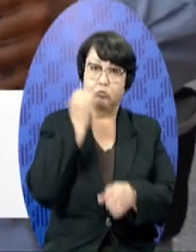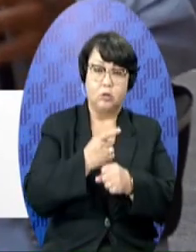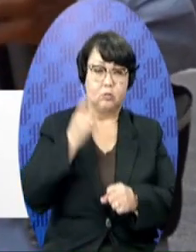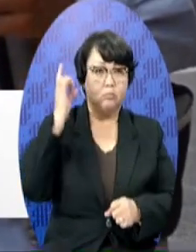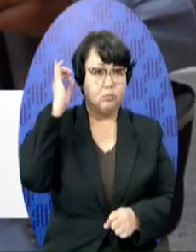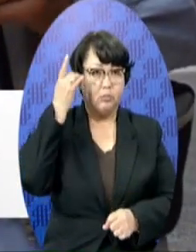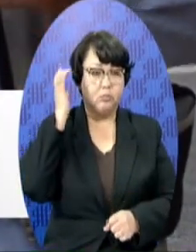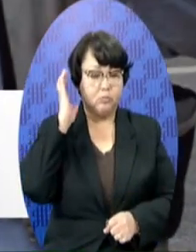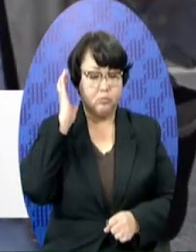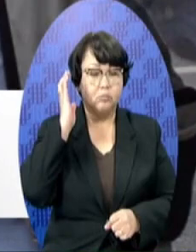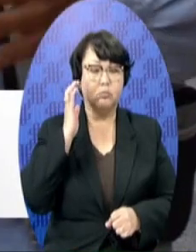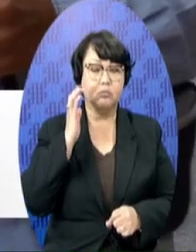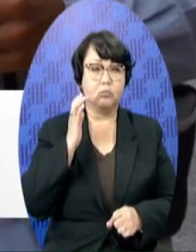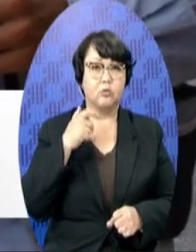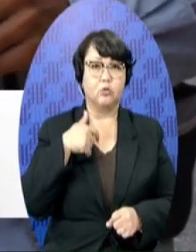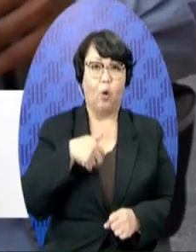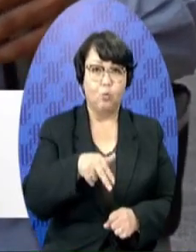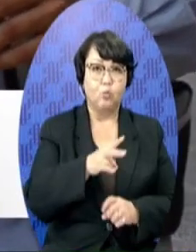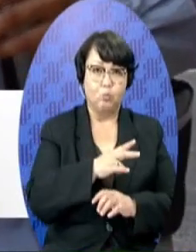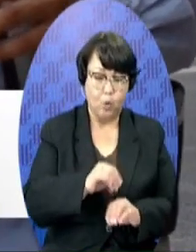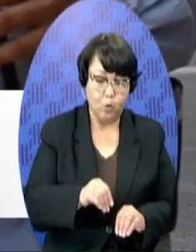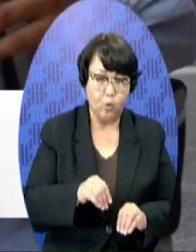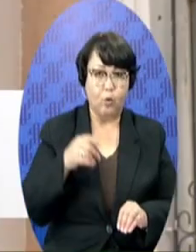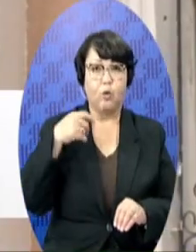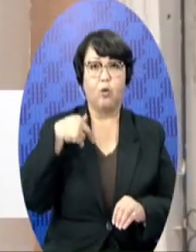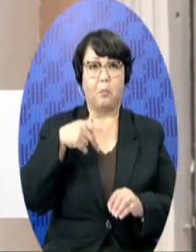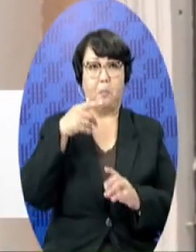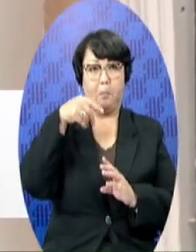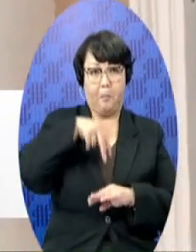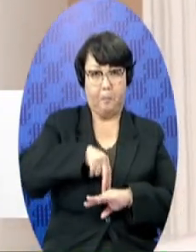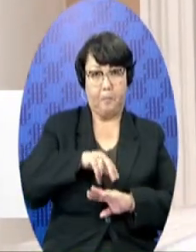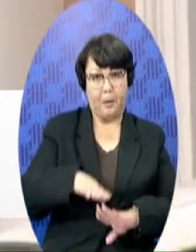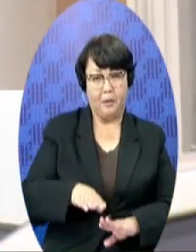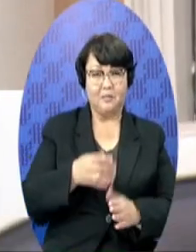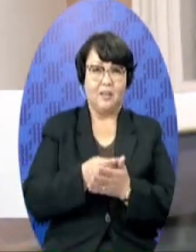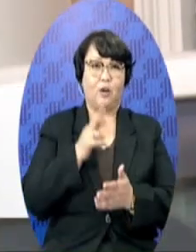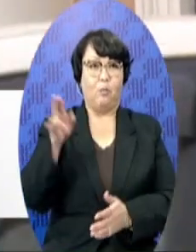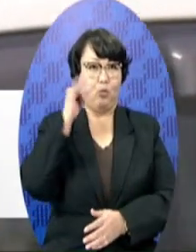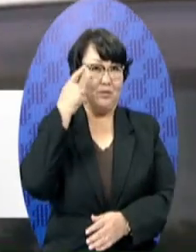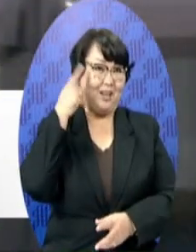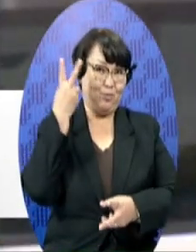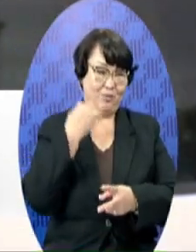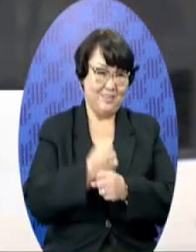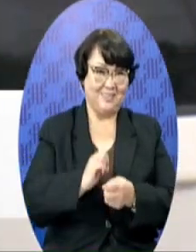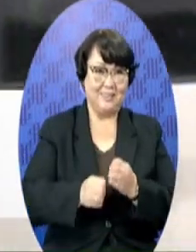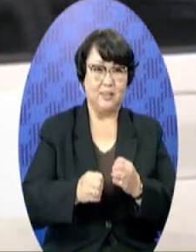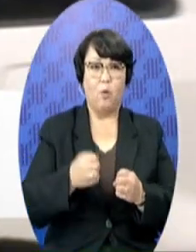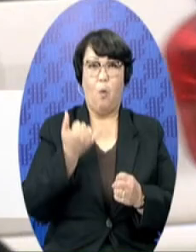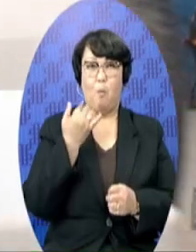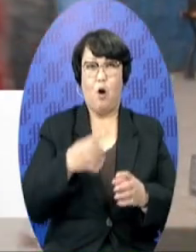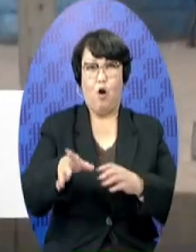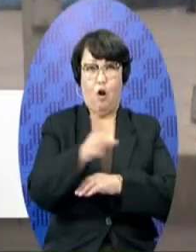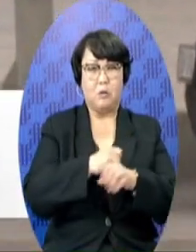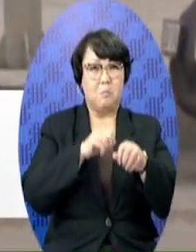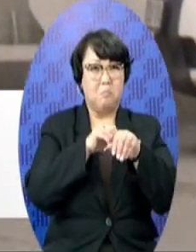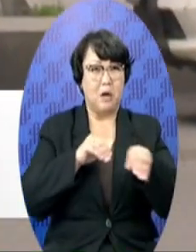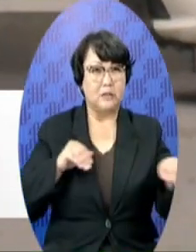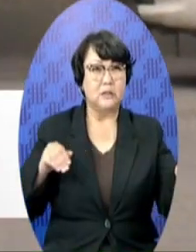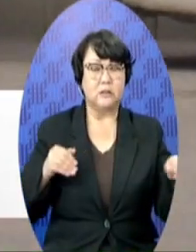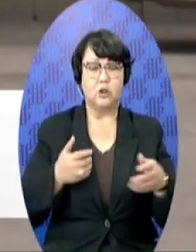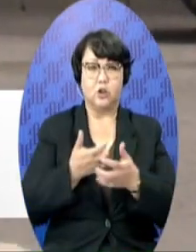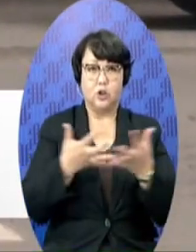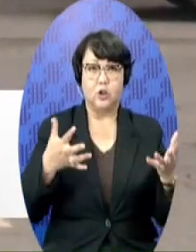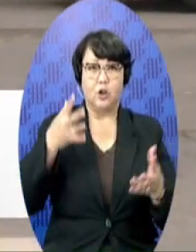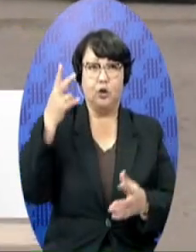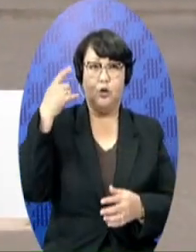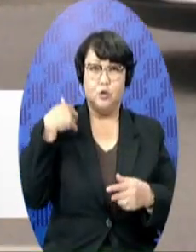одоо Токиотын зүгээс хэрэгжүүлж ажиллаж байгаа юм байна. Улаанбаатар хотын замын урт машины тооноос хамаарат явган зорчигчийн гэрэл